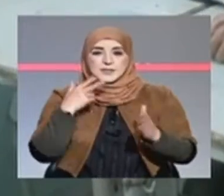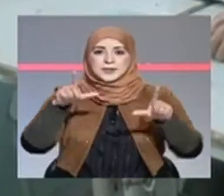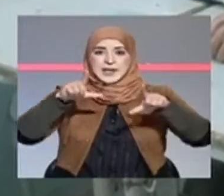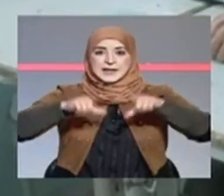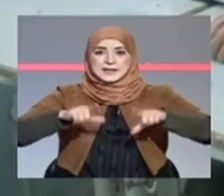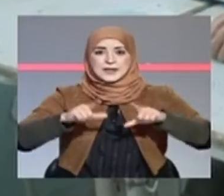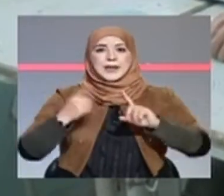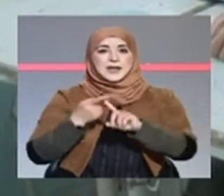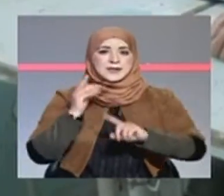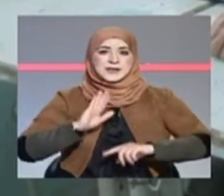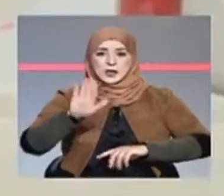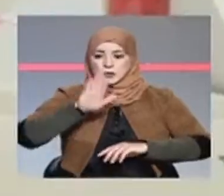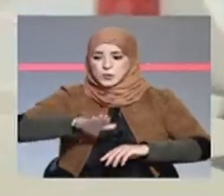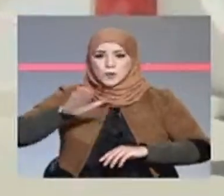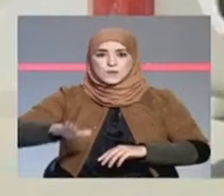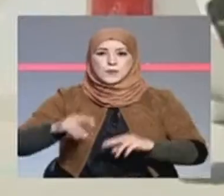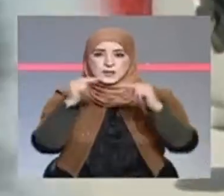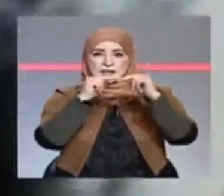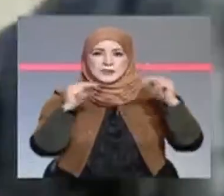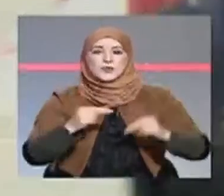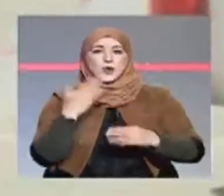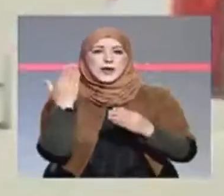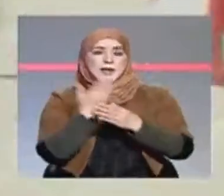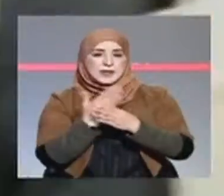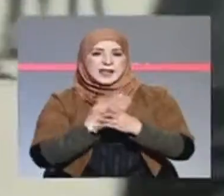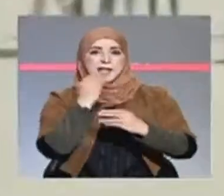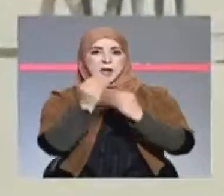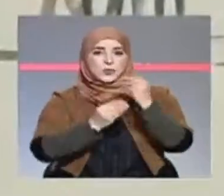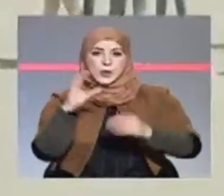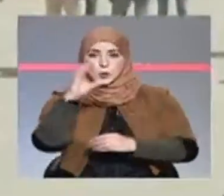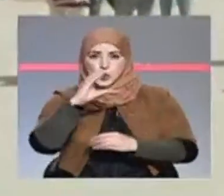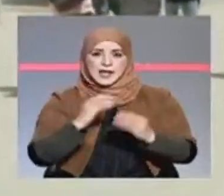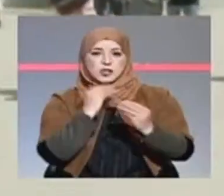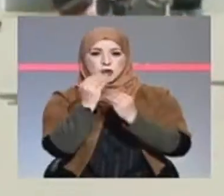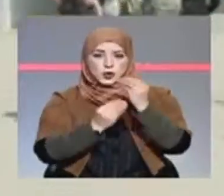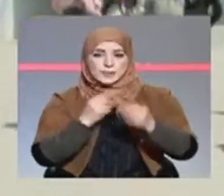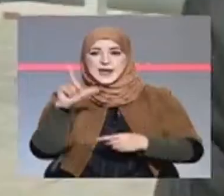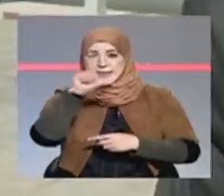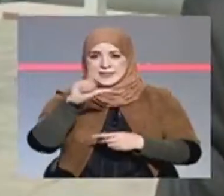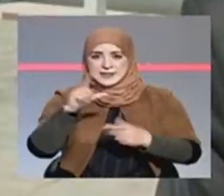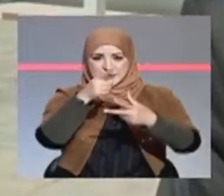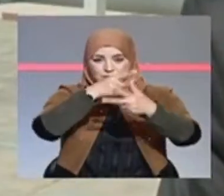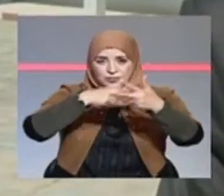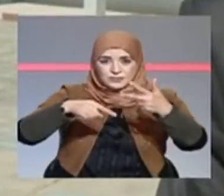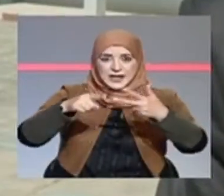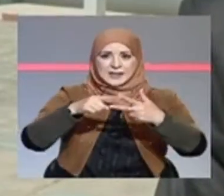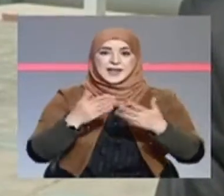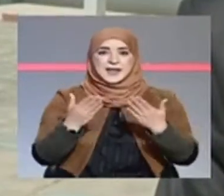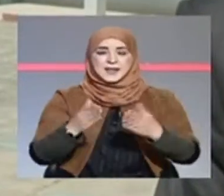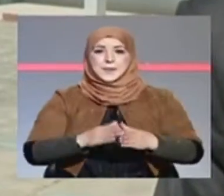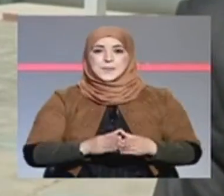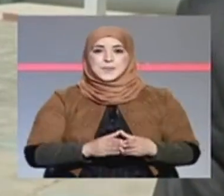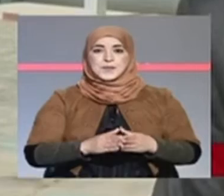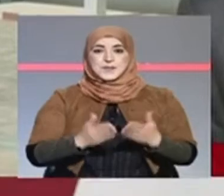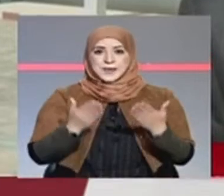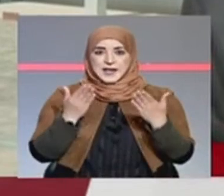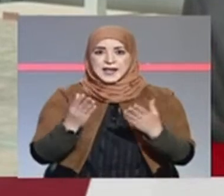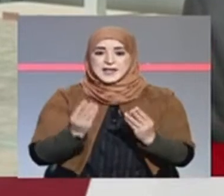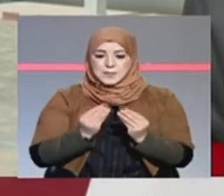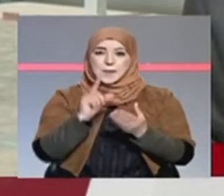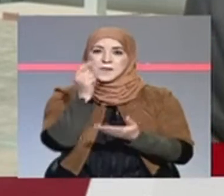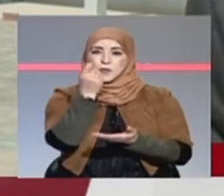تخص تلاميذ المرحله الابتدائيه والاعداديه والثانويه تم اسناد هذه ال المنح المدرسيه